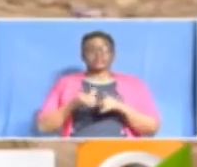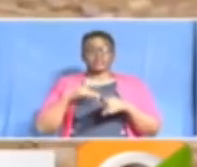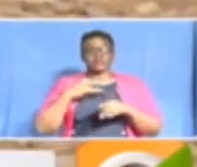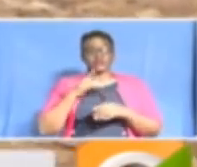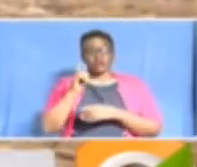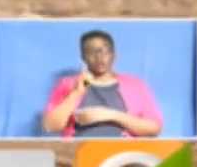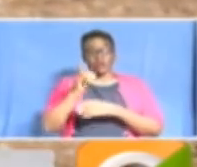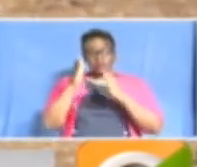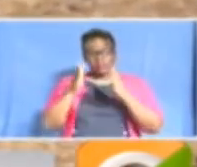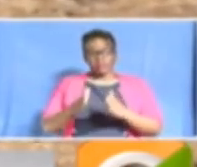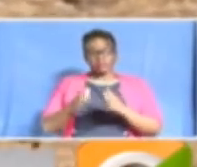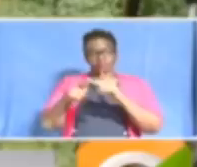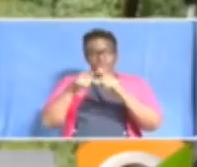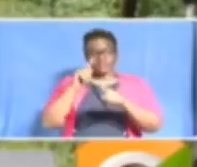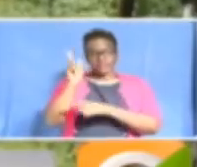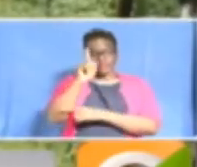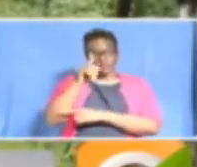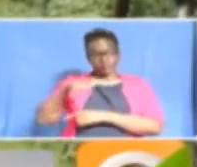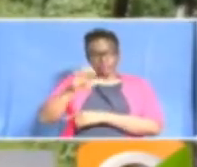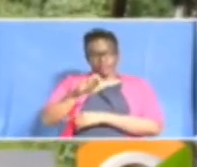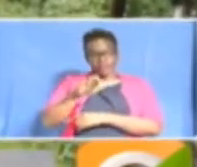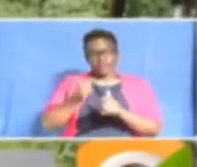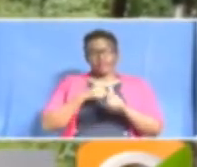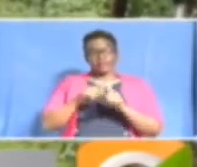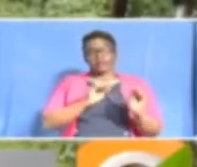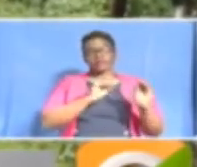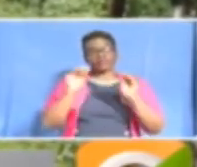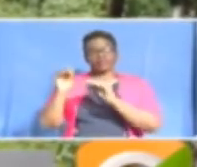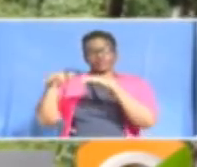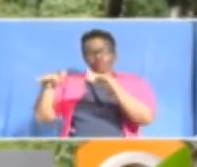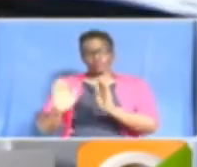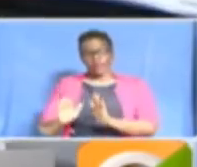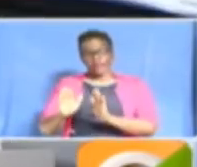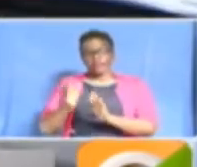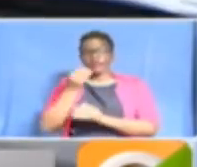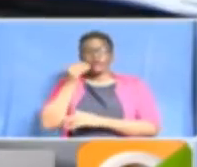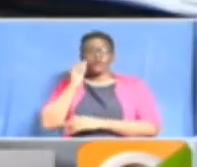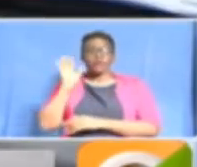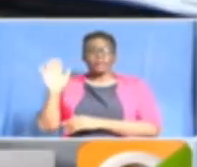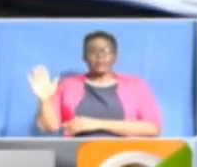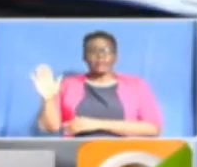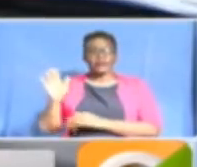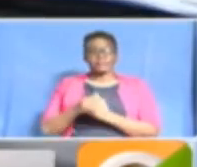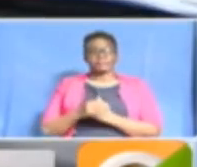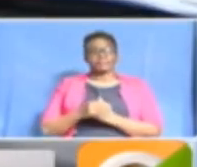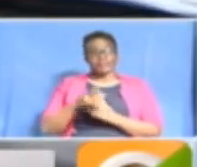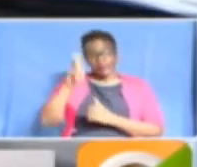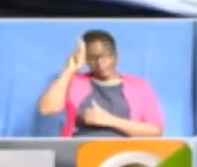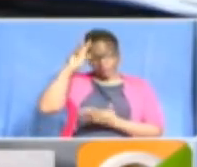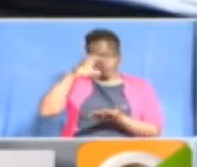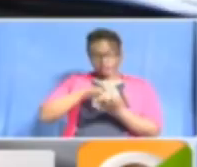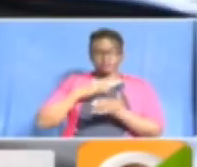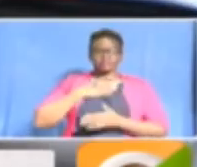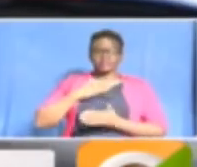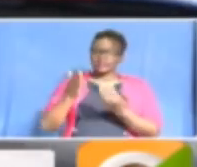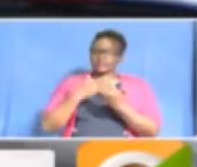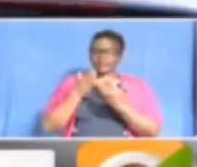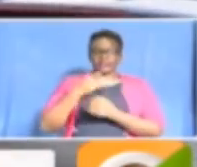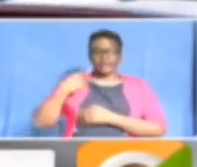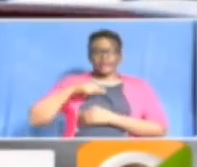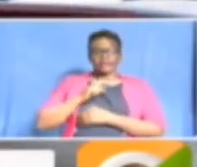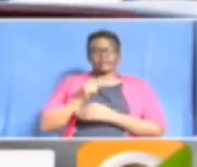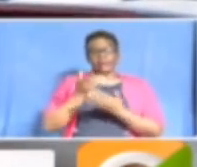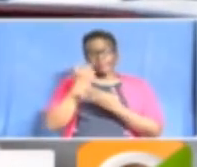na mwili wake kuzikwa nyumbani kwao eneo la Gatitu. Hii polisi yetu ya Gatitu watulide kabisa, watoke kwa station